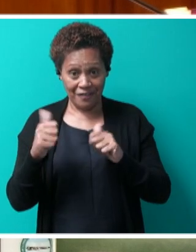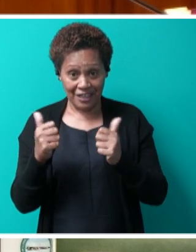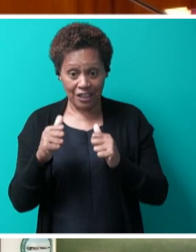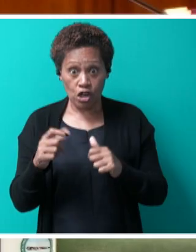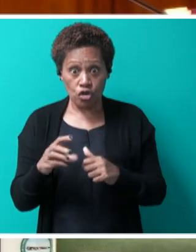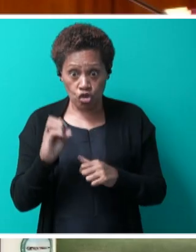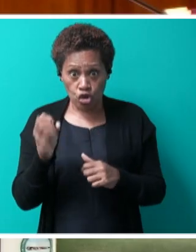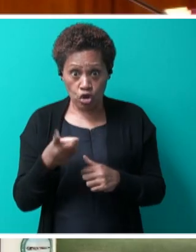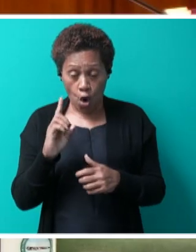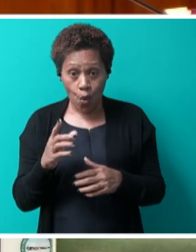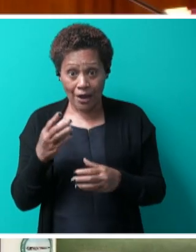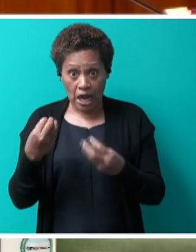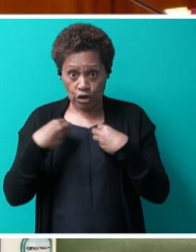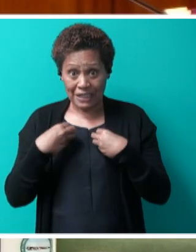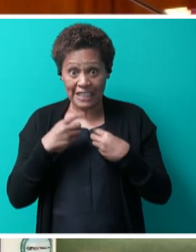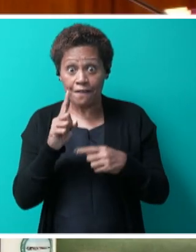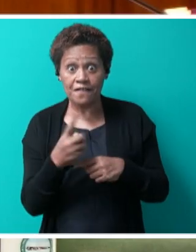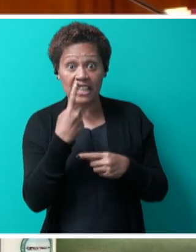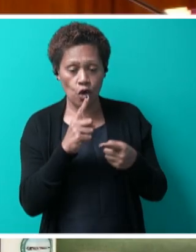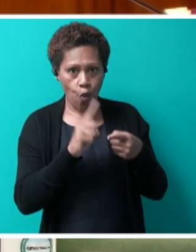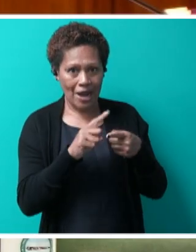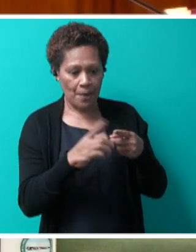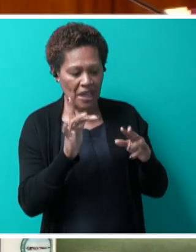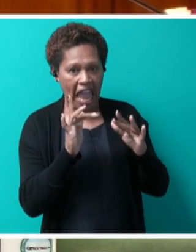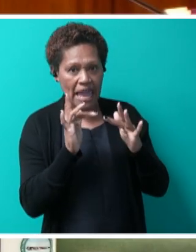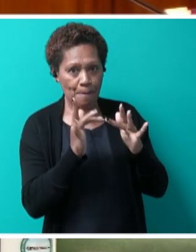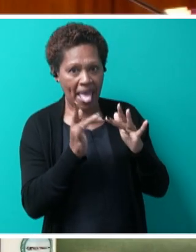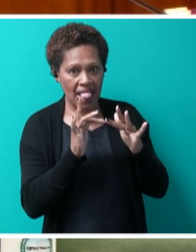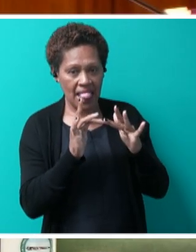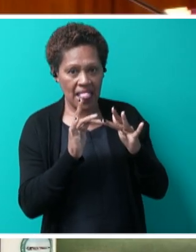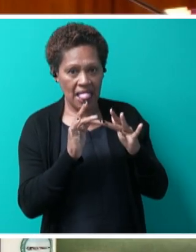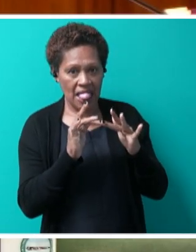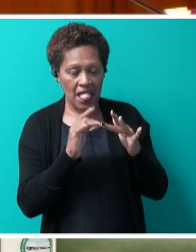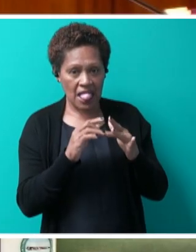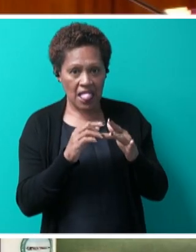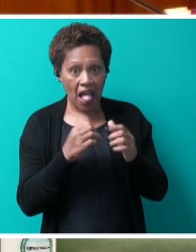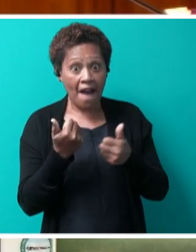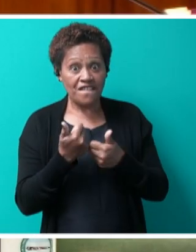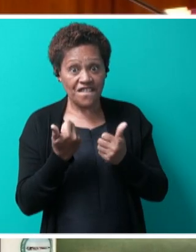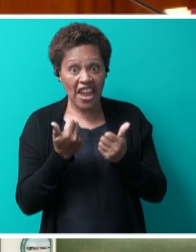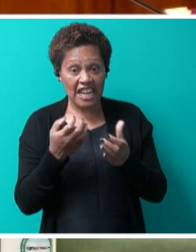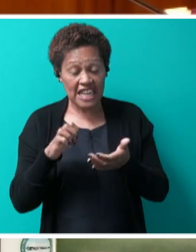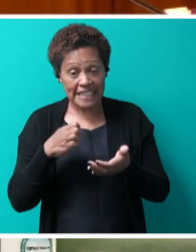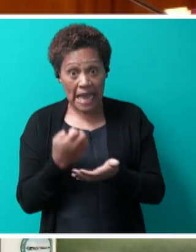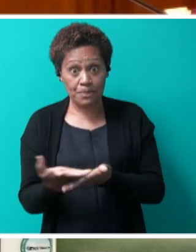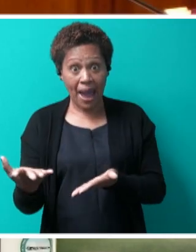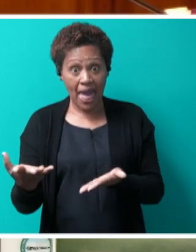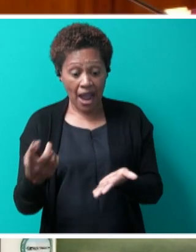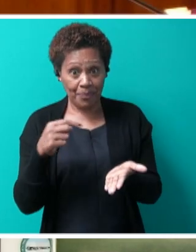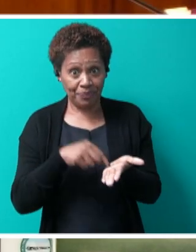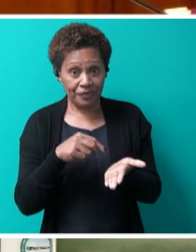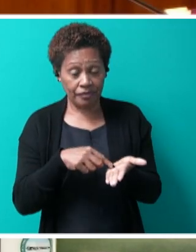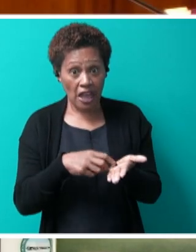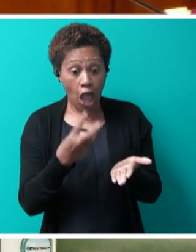duan non email. Enduan na ibakro ni sabakaro expire na non business. Na bunu eran do so tabakin nan trende